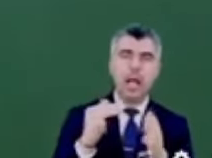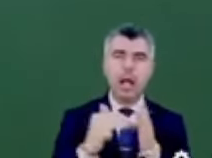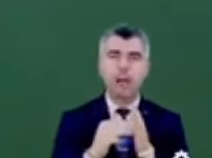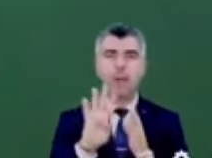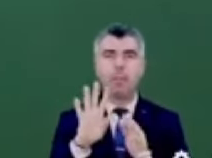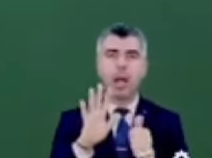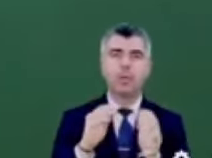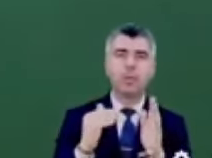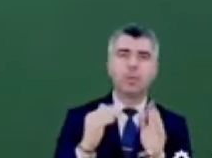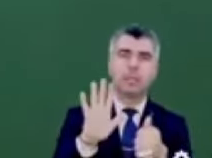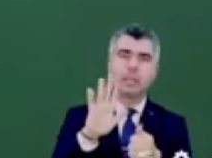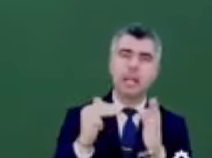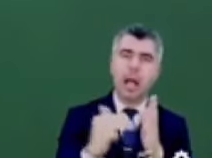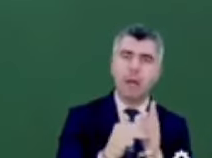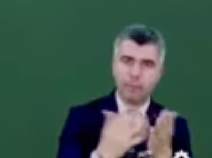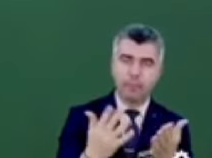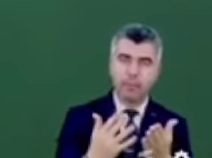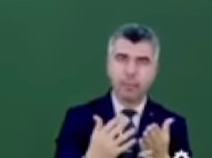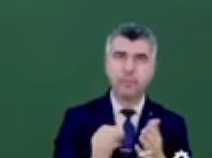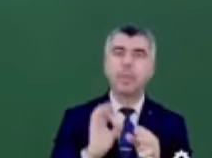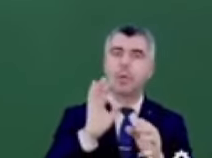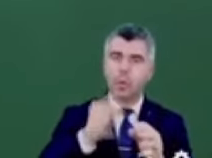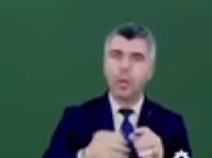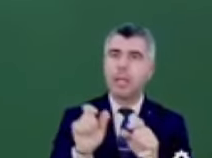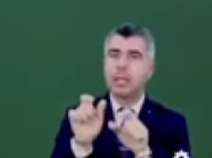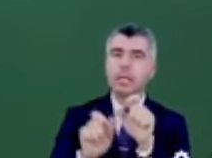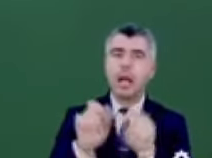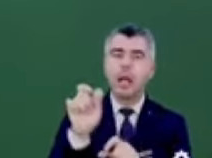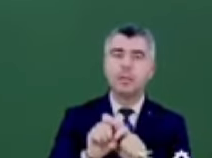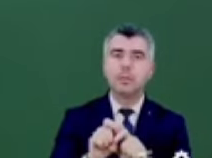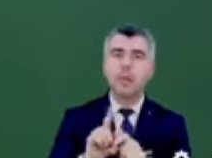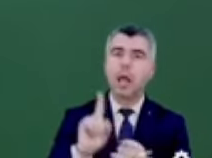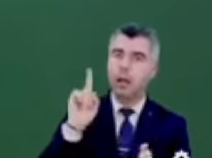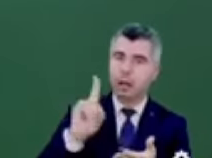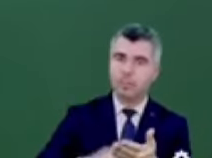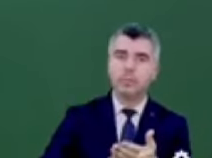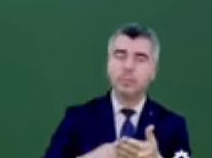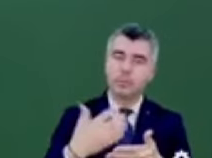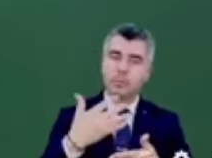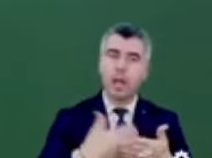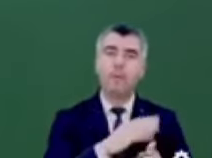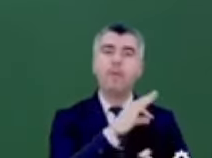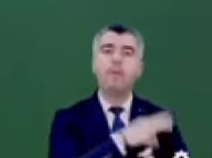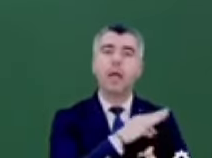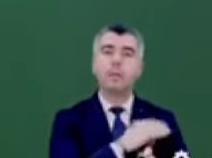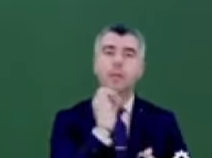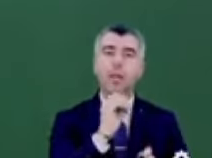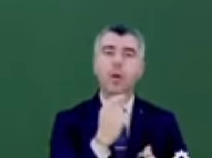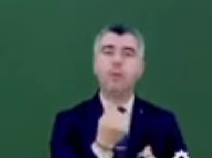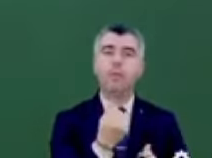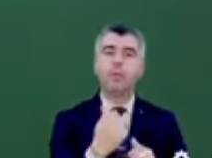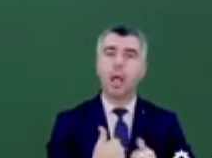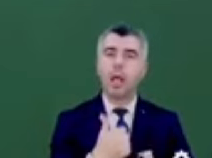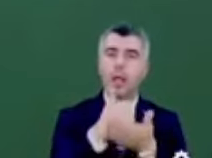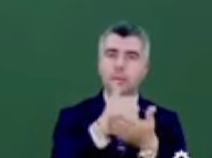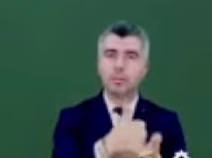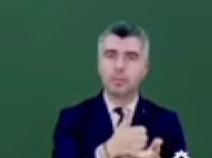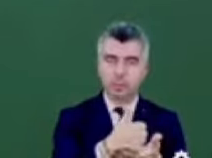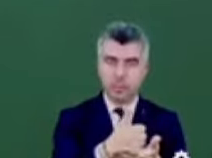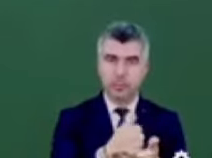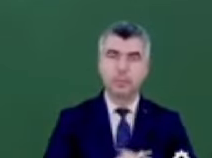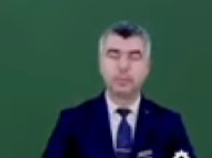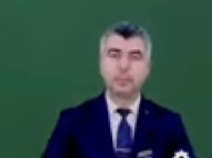حوالي 6 ال هم اناس تتوفر فيهم الشروط للاستفاده من مبلغ هذا الدعم اذا